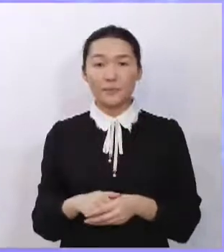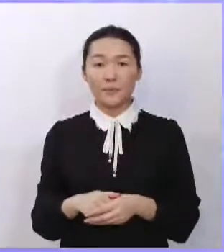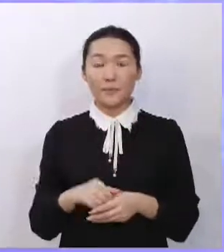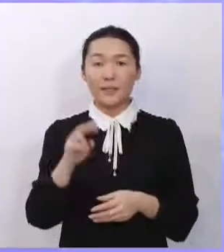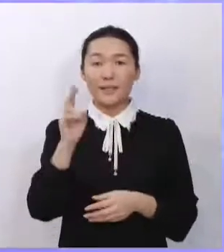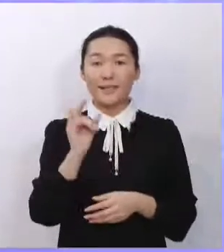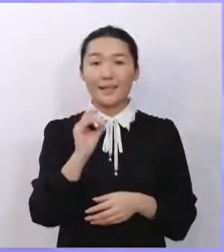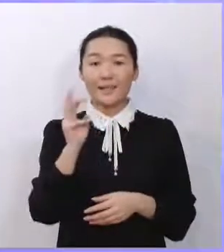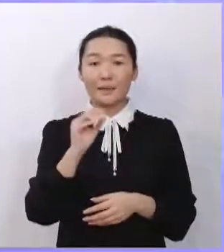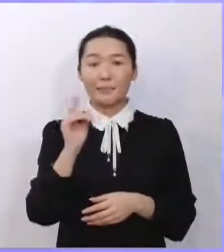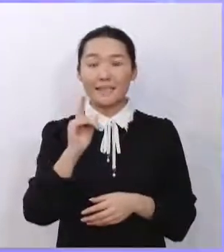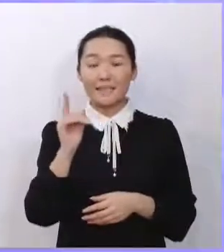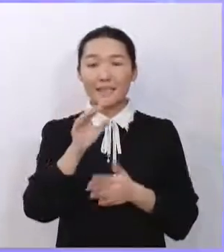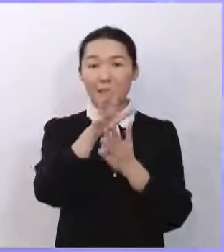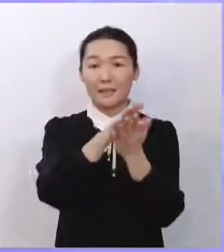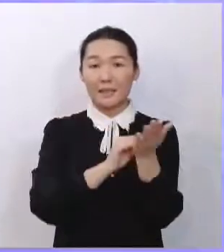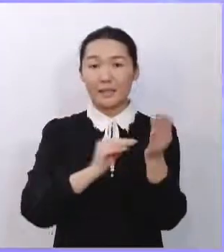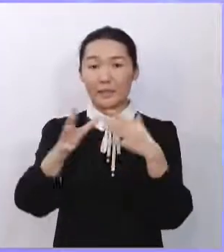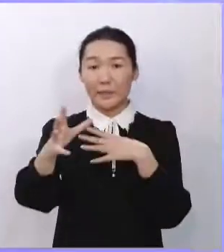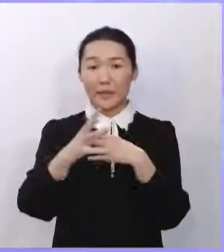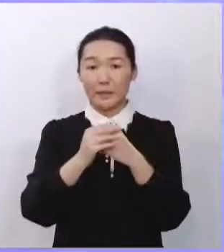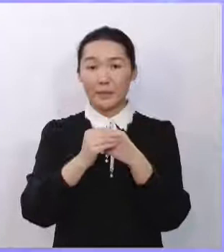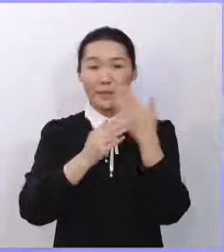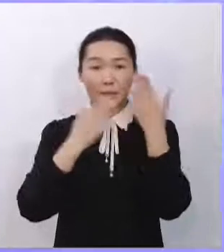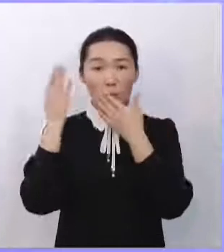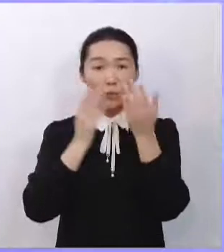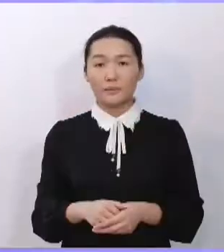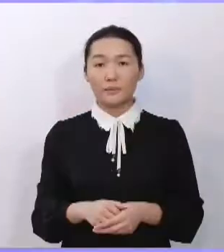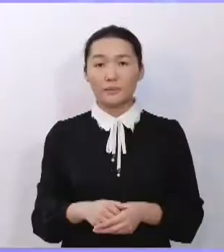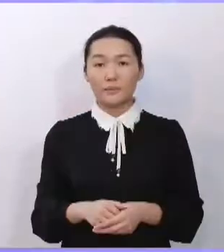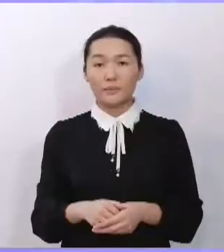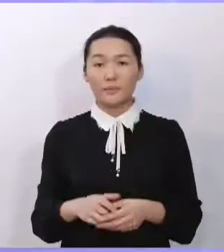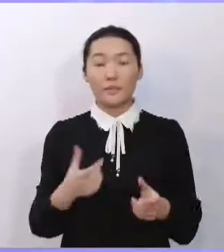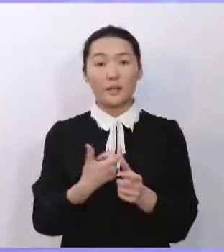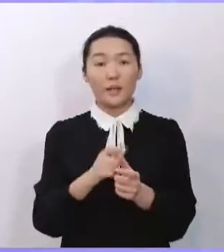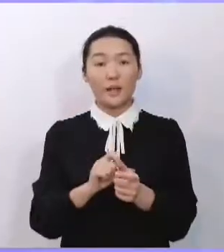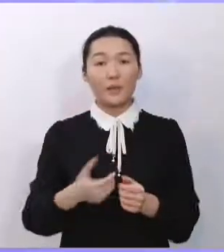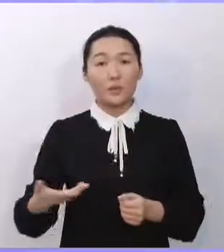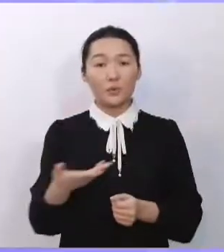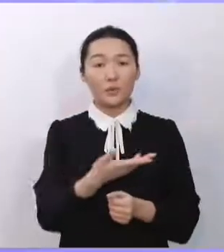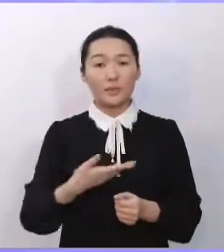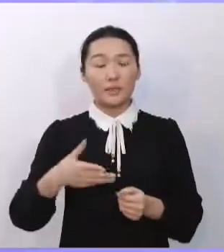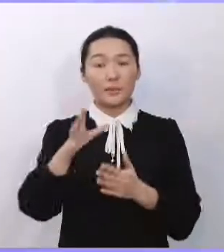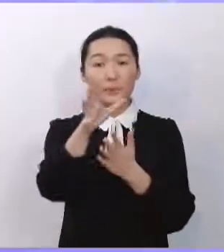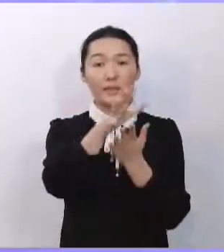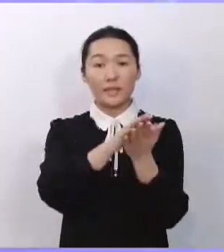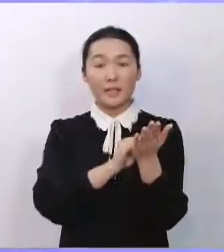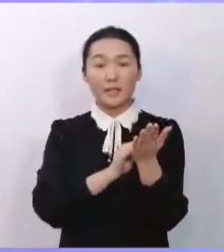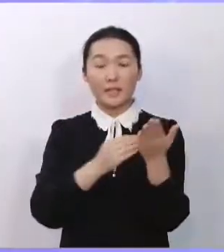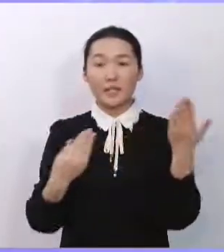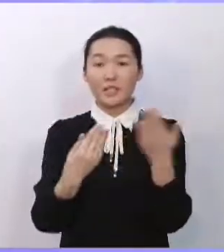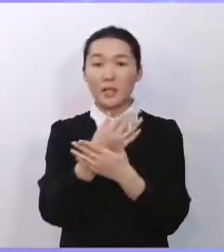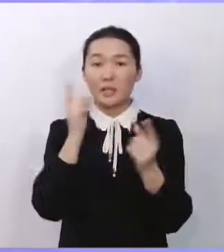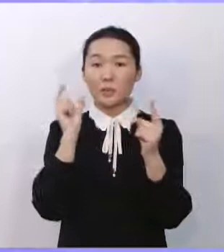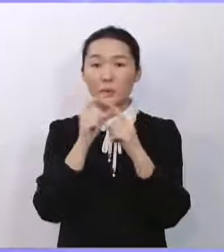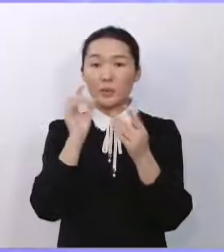Кымыз деген текстти мени менен бирге окуйсуңар. Ал үчүн биз текстте жаңы сөздөр